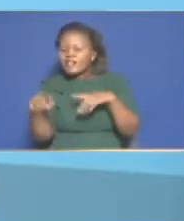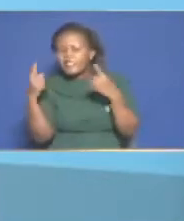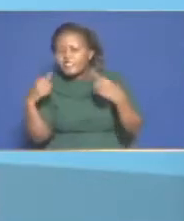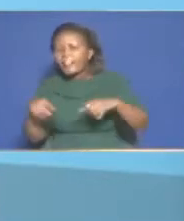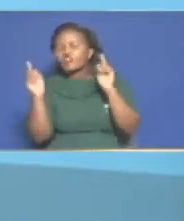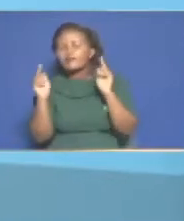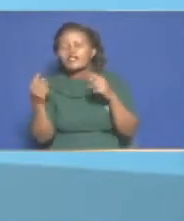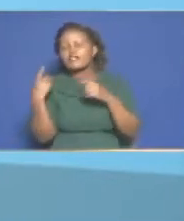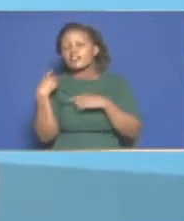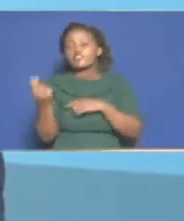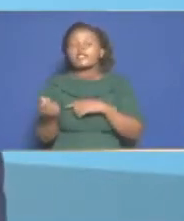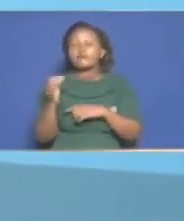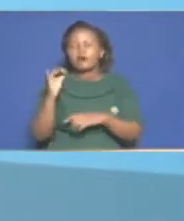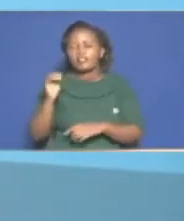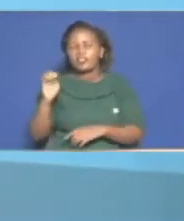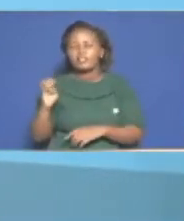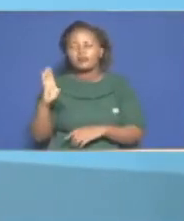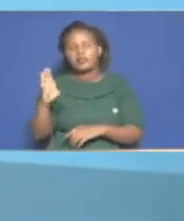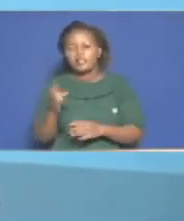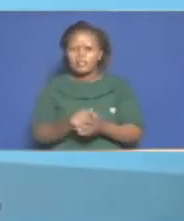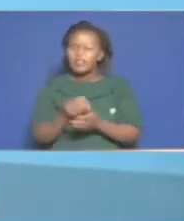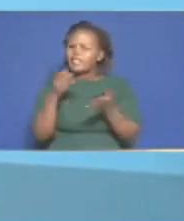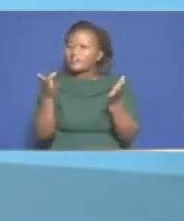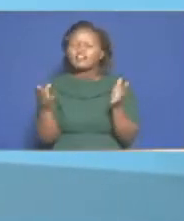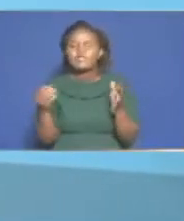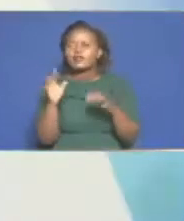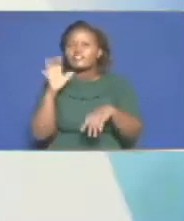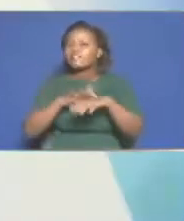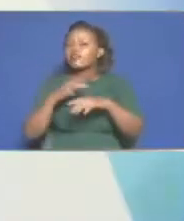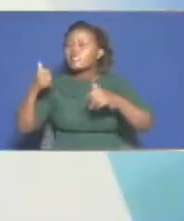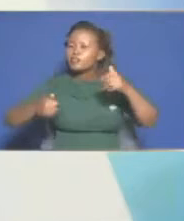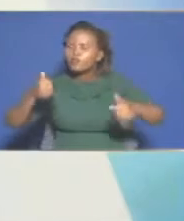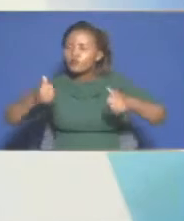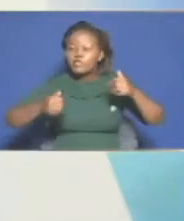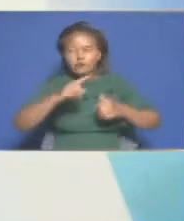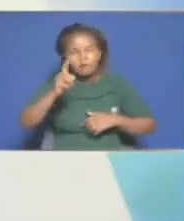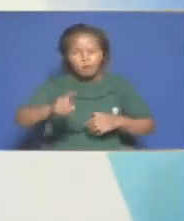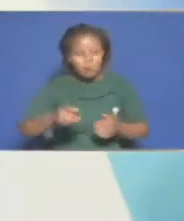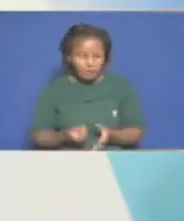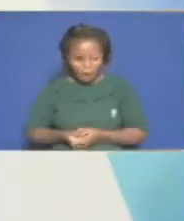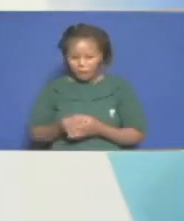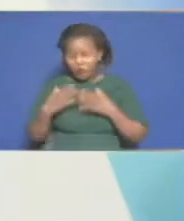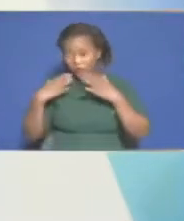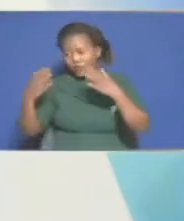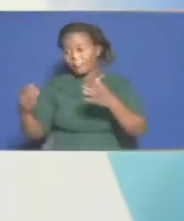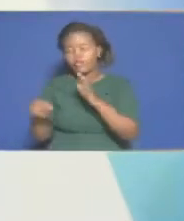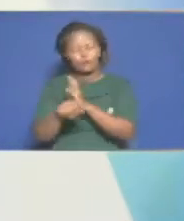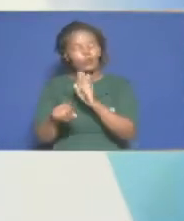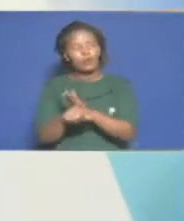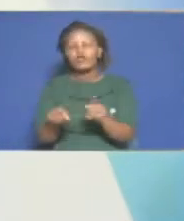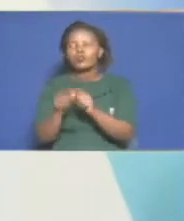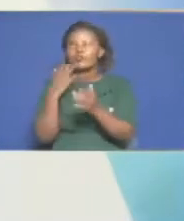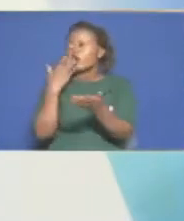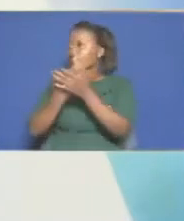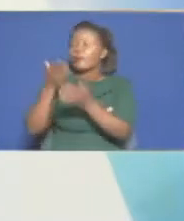na tume ya IEBC hapo jana. Athari yake ni ipi? Asante sana Nancy, na pia nimshukuru Mwenyezi Mungu kwa